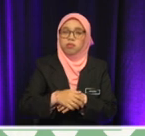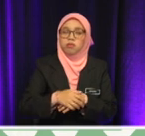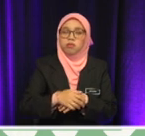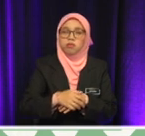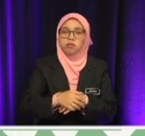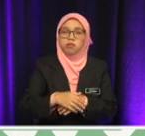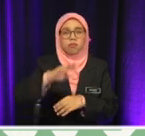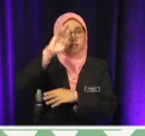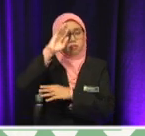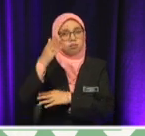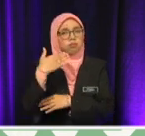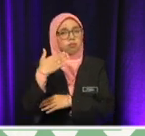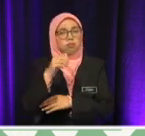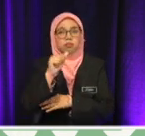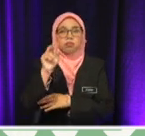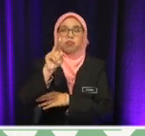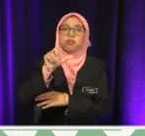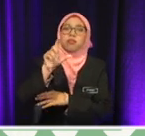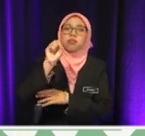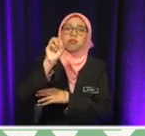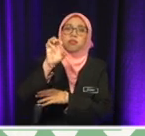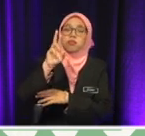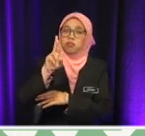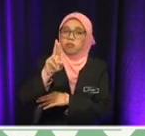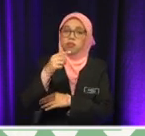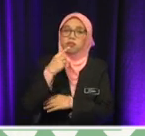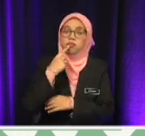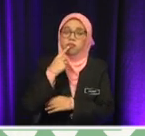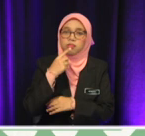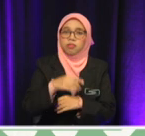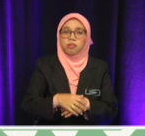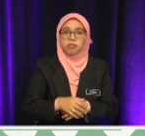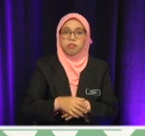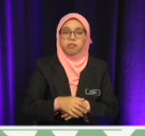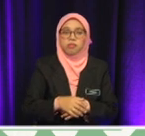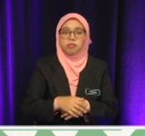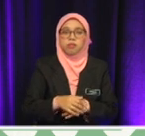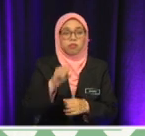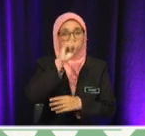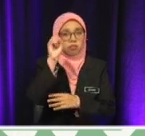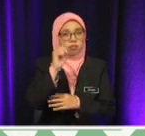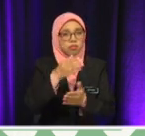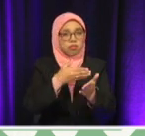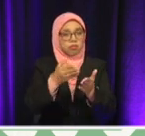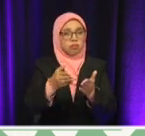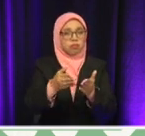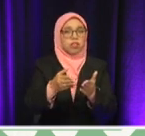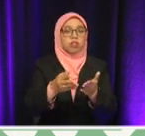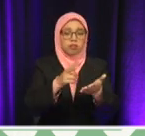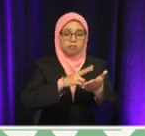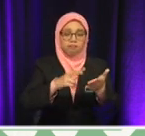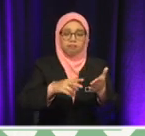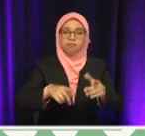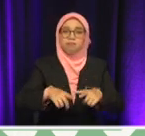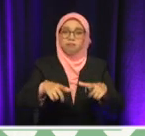dan juga ulsa di mulut. Okey, soalan seterusnya, ini soalan pembacaan luas. Okey, terangkan tiga langkah pencegahan